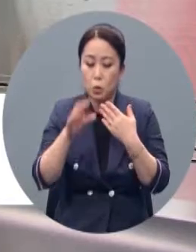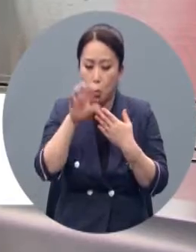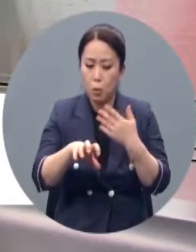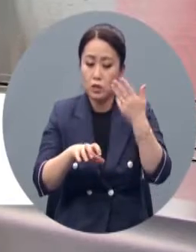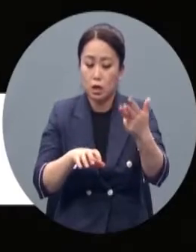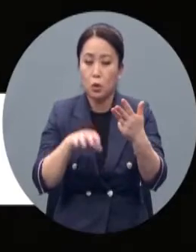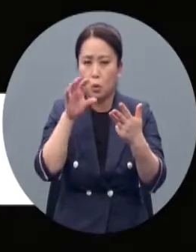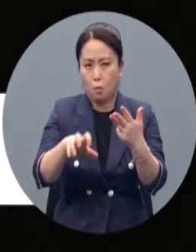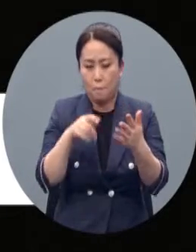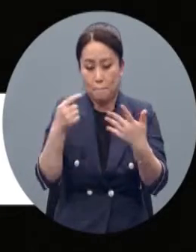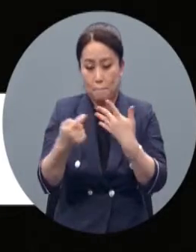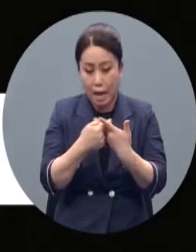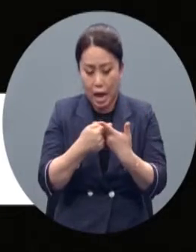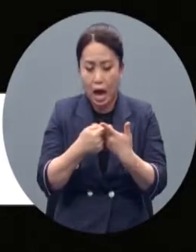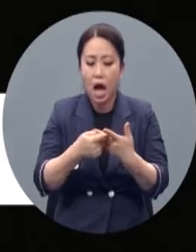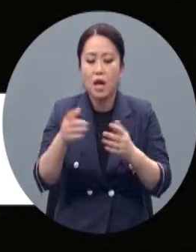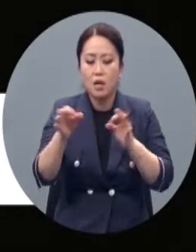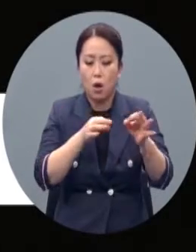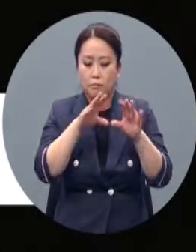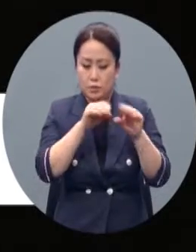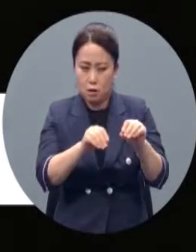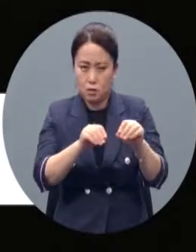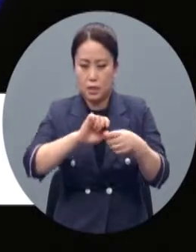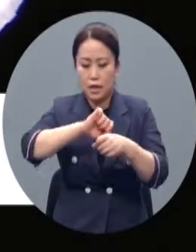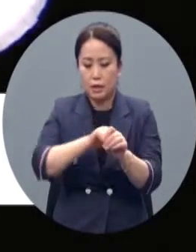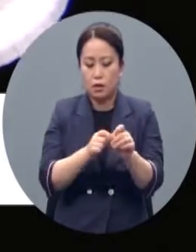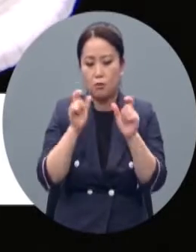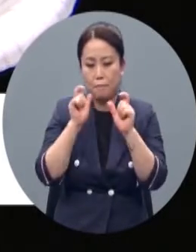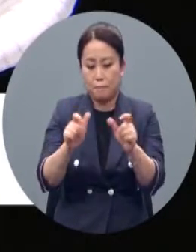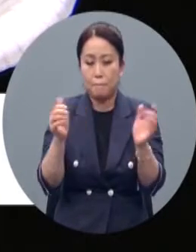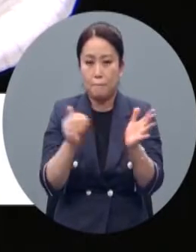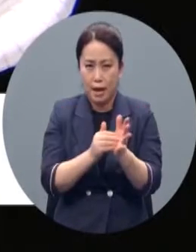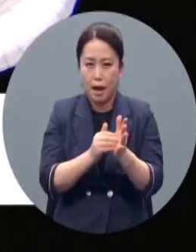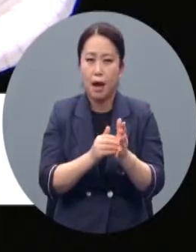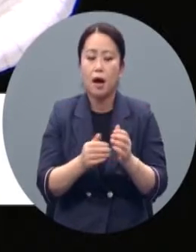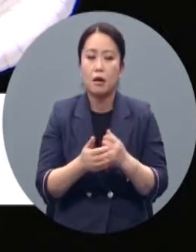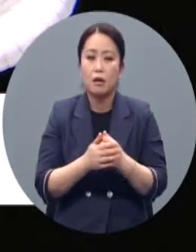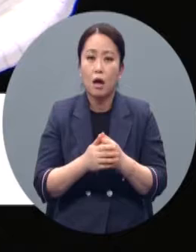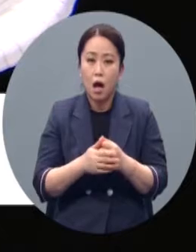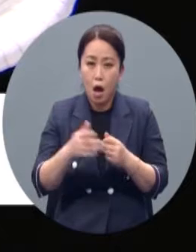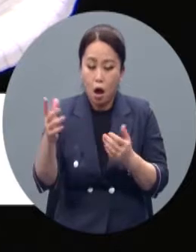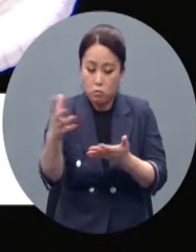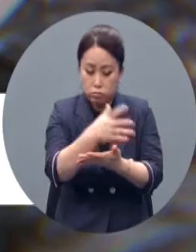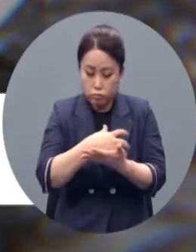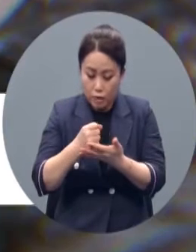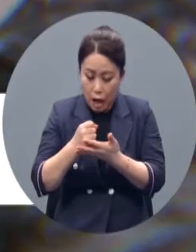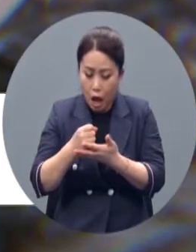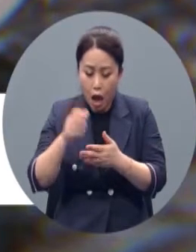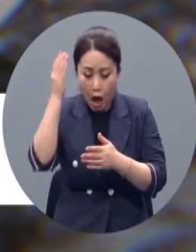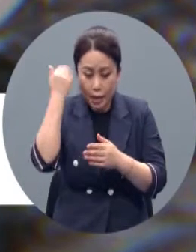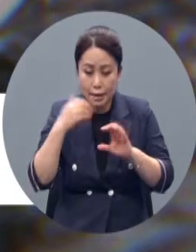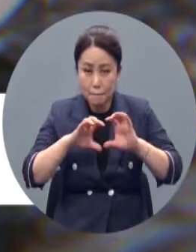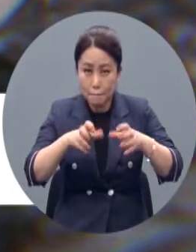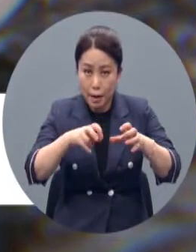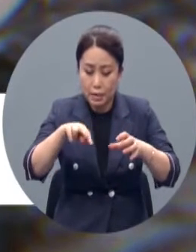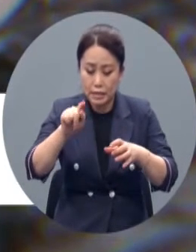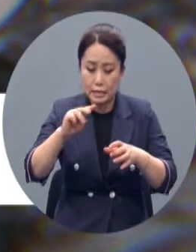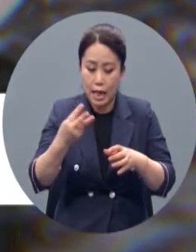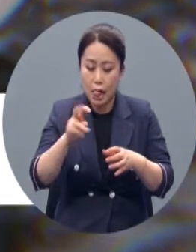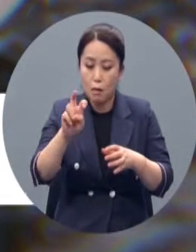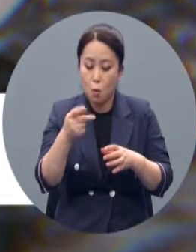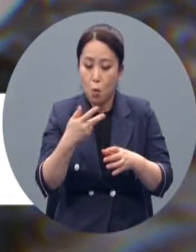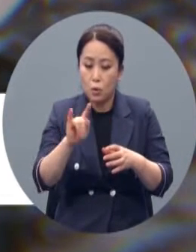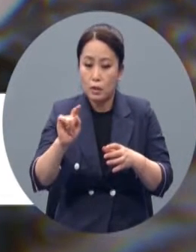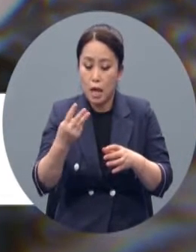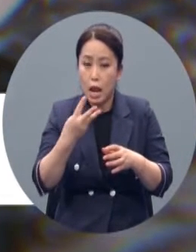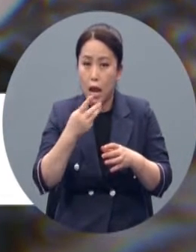영업정지 와 과태료 처분을 받았습니다 수거된 김밥 34 컨 에서는 살모넬라 균과 장 출혈성 대장균